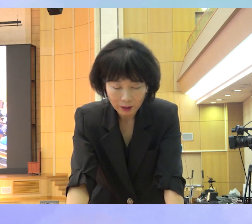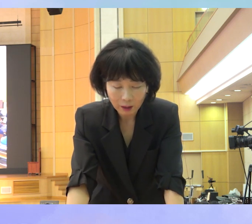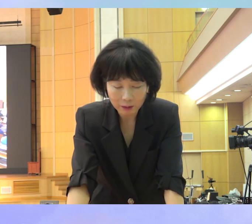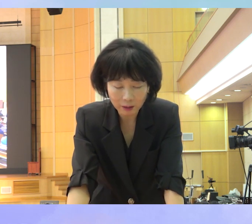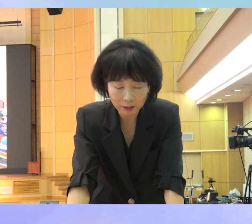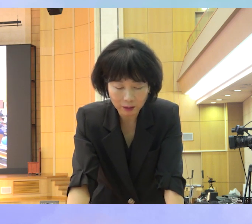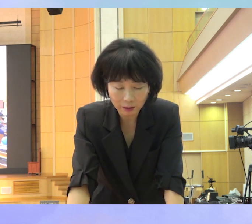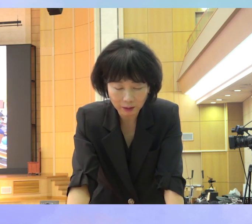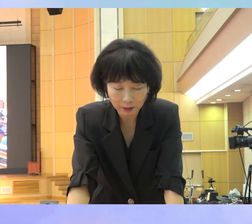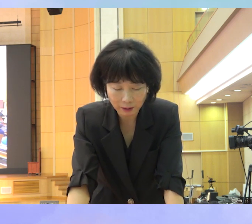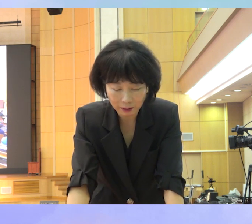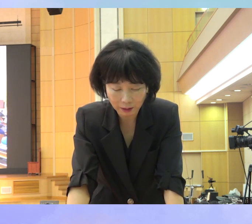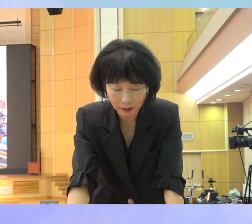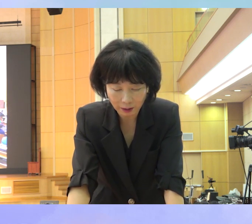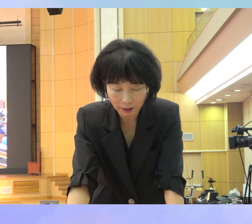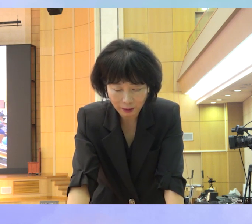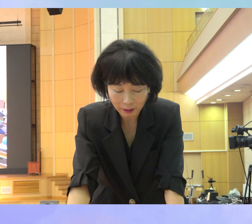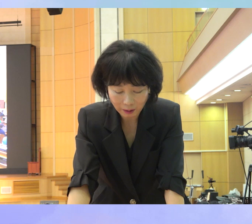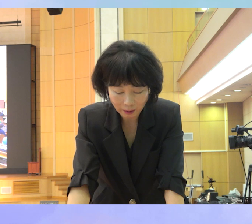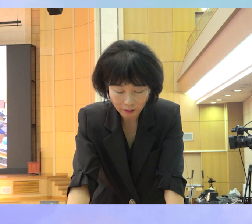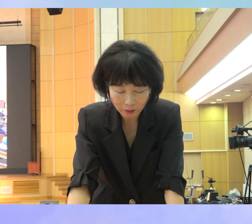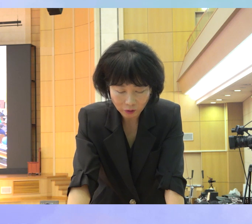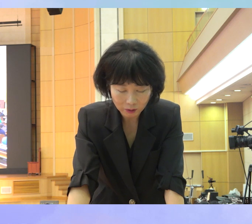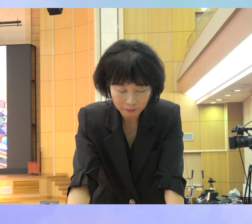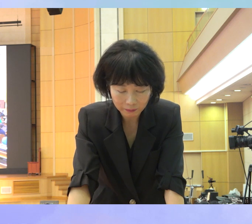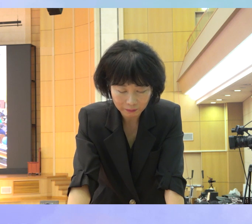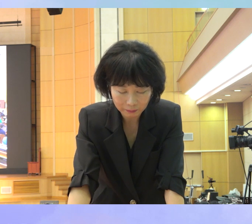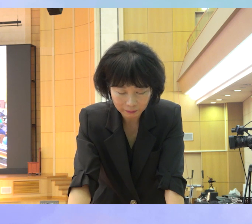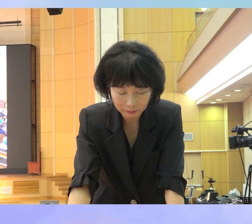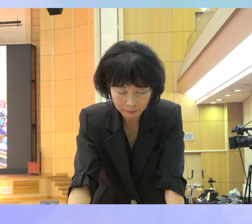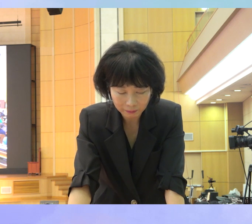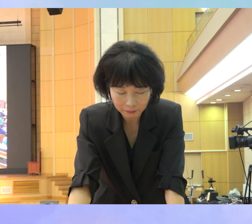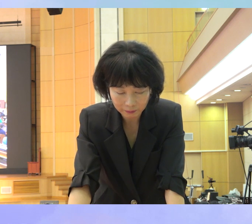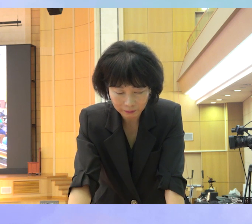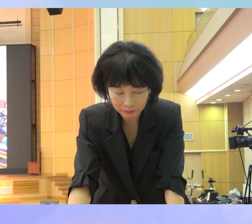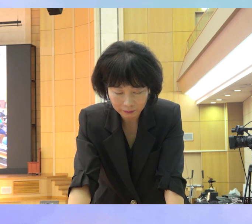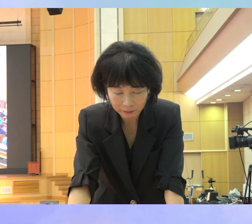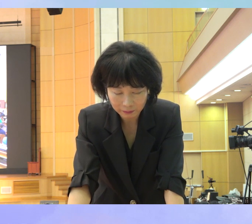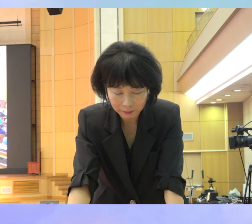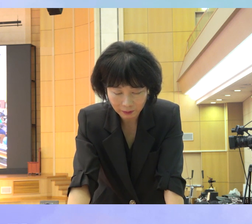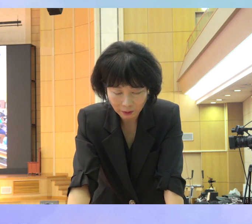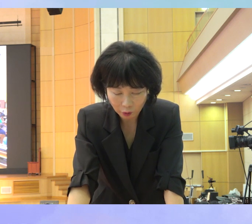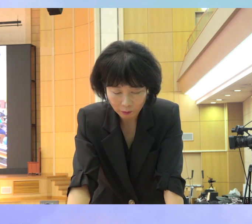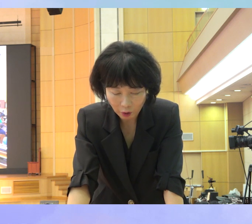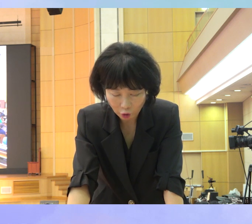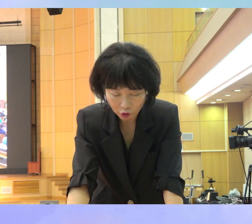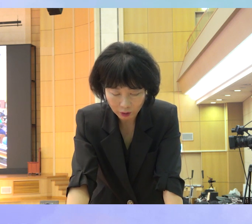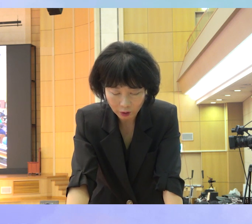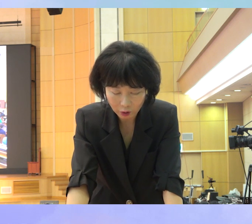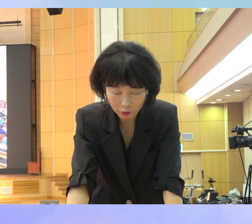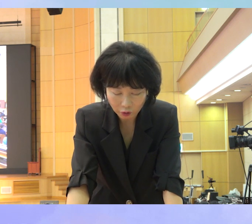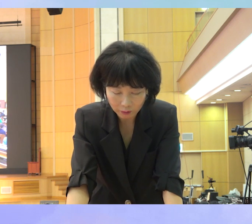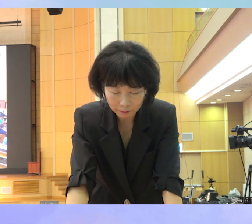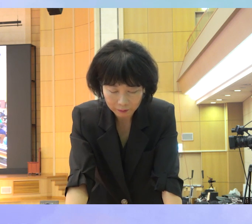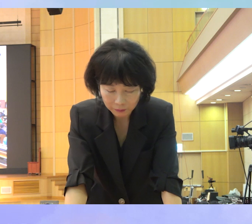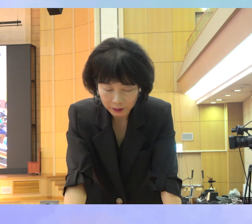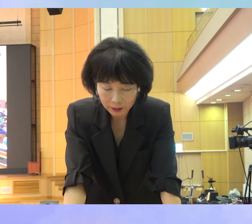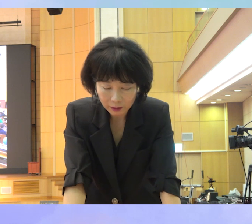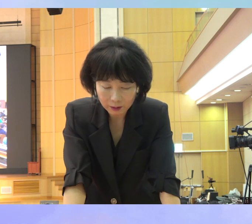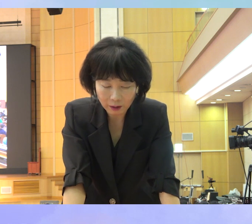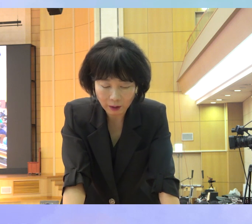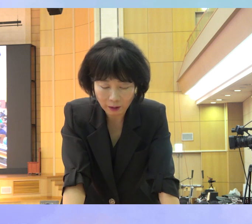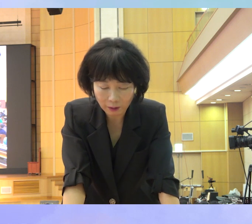악을 내나니 이는 마음에 가득한 것을 입으로 말한다고 했습니다. 하나님, 우리의 마음을 지켜주시옵소서. 우리 마음을